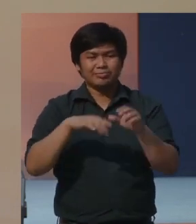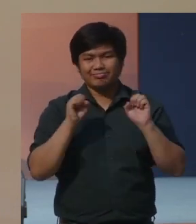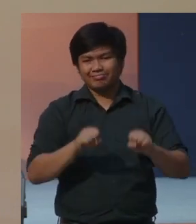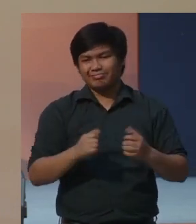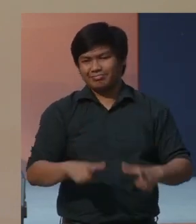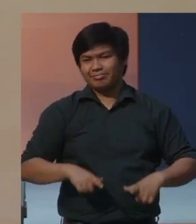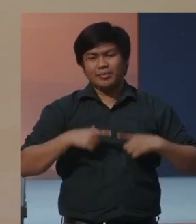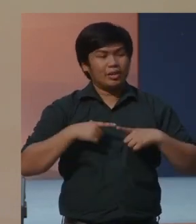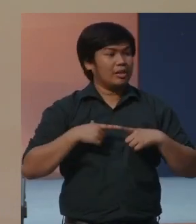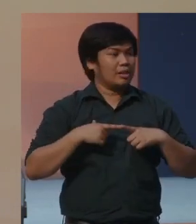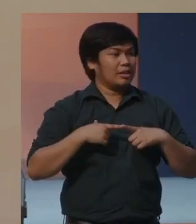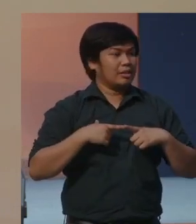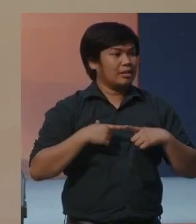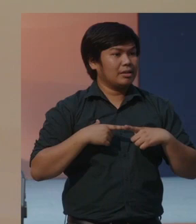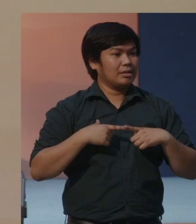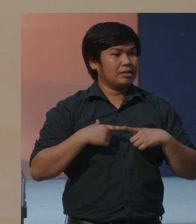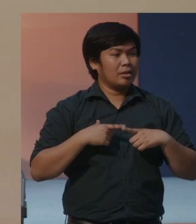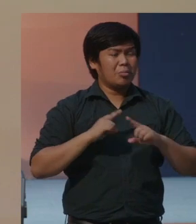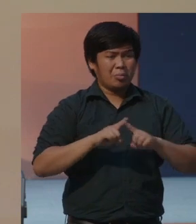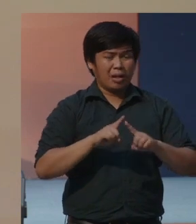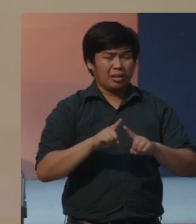tayo'y isasama niya sa kanyang kalangitan.